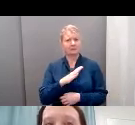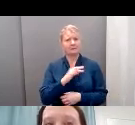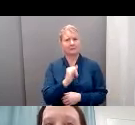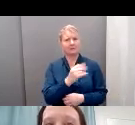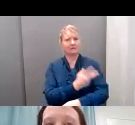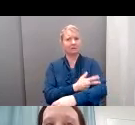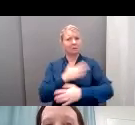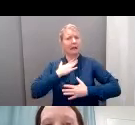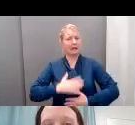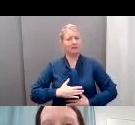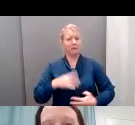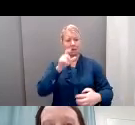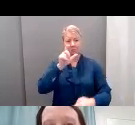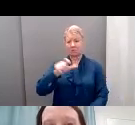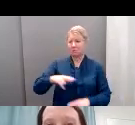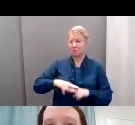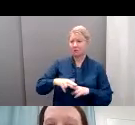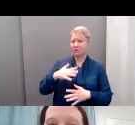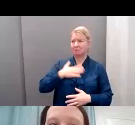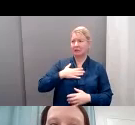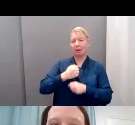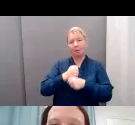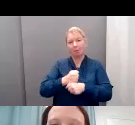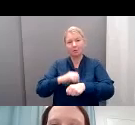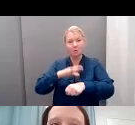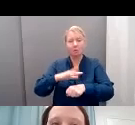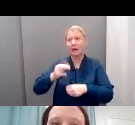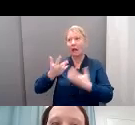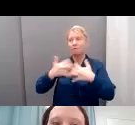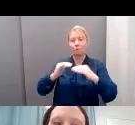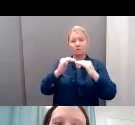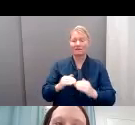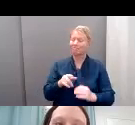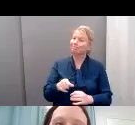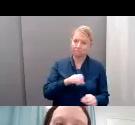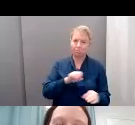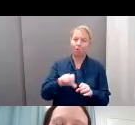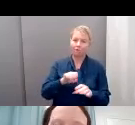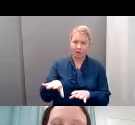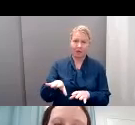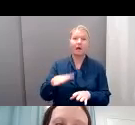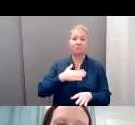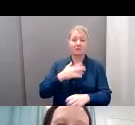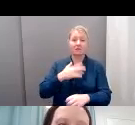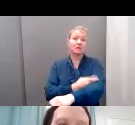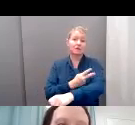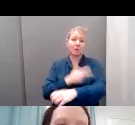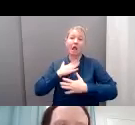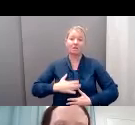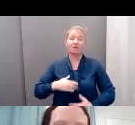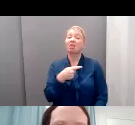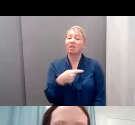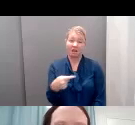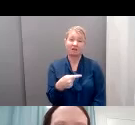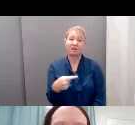att deras funktionsnedsättning eller kroniska sjukdom påverkar den sexuella hälsan negativt.